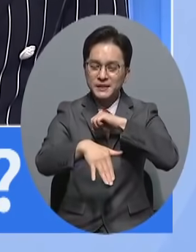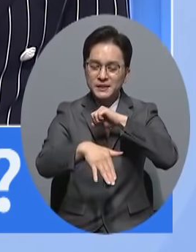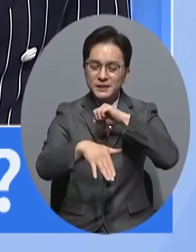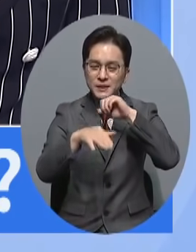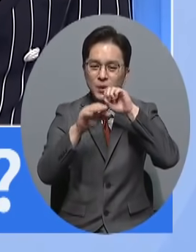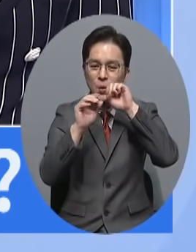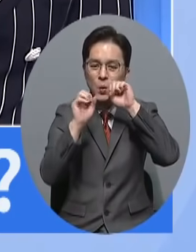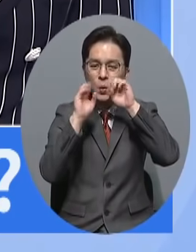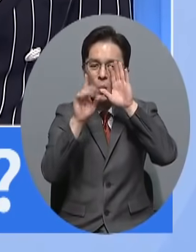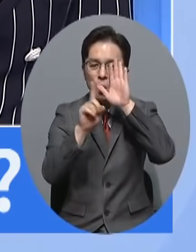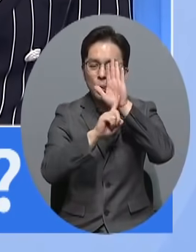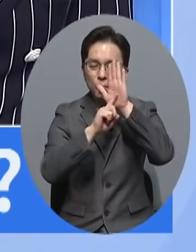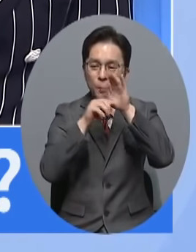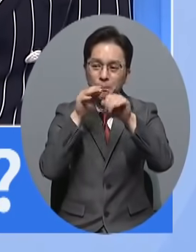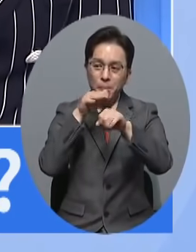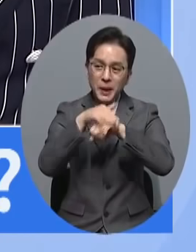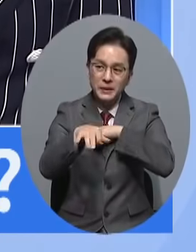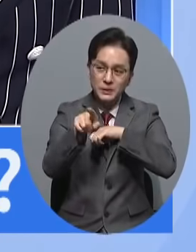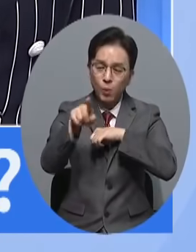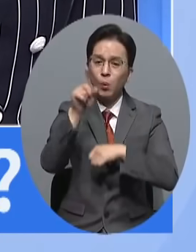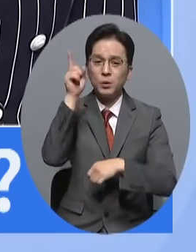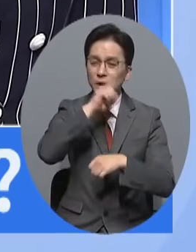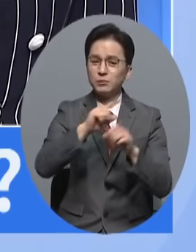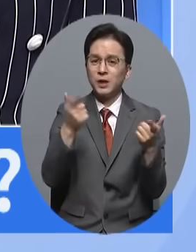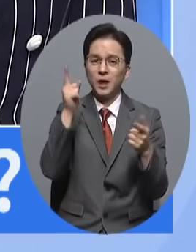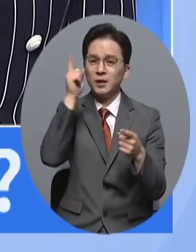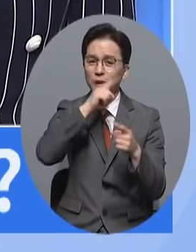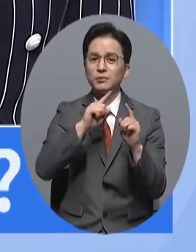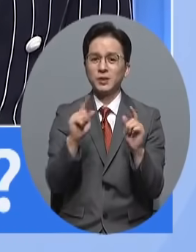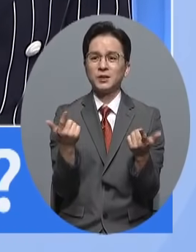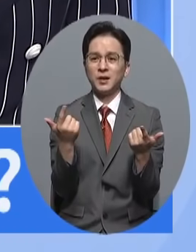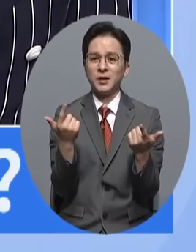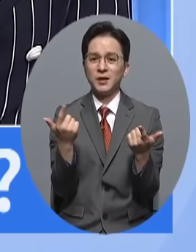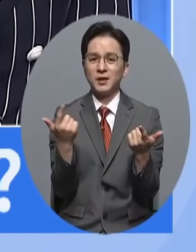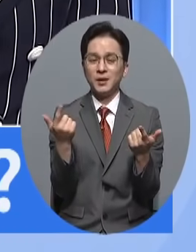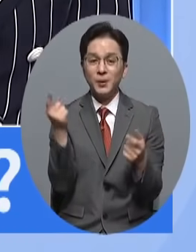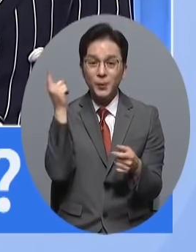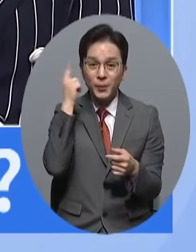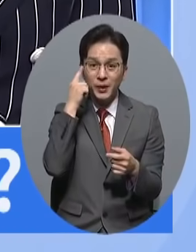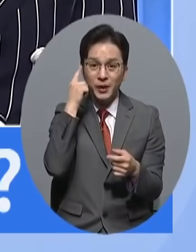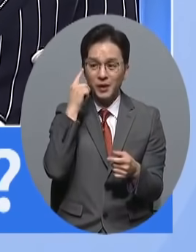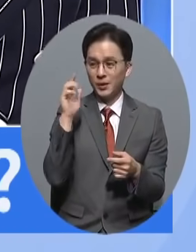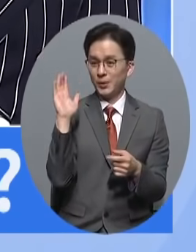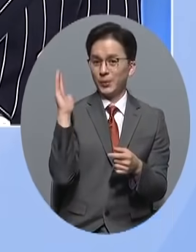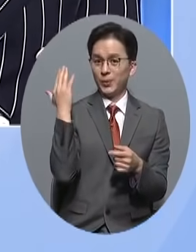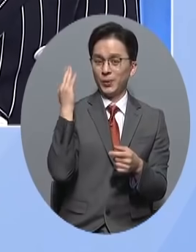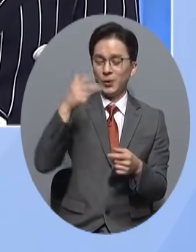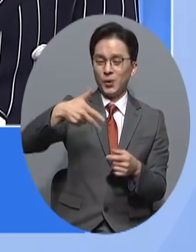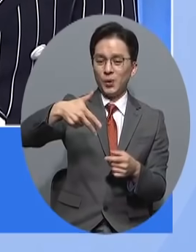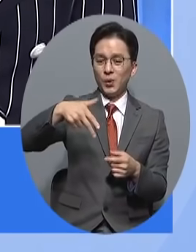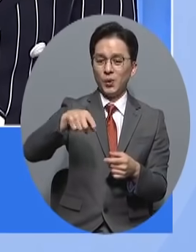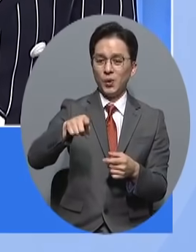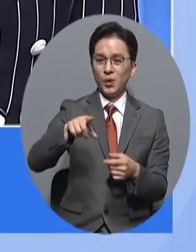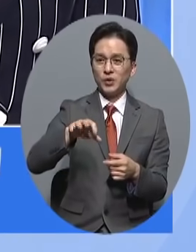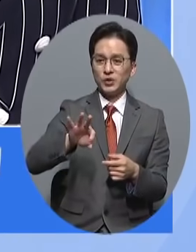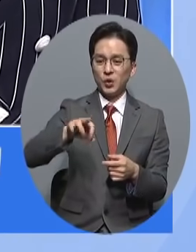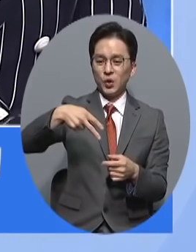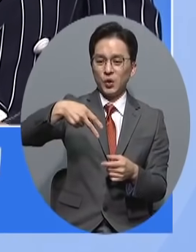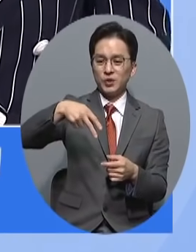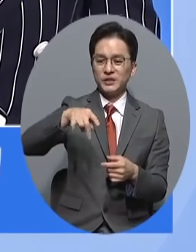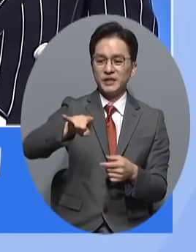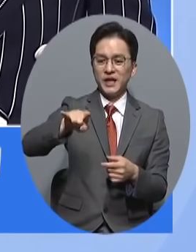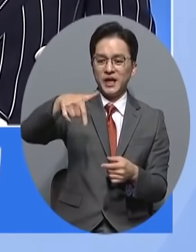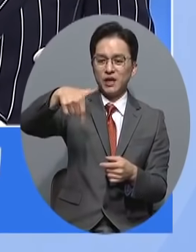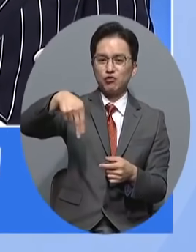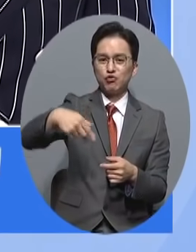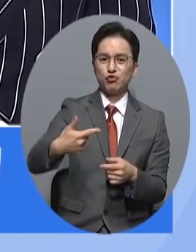표들이 전부 무효표가 되면서 이재명 후보가 갖고 있는 지금 과반 득표가 점점 더 상승하고 있는 겁니다. 맞습니다. 그러니까 무효 득표가 되니까